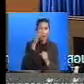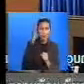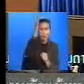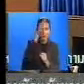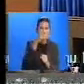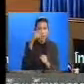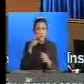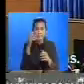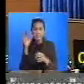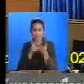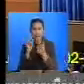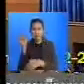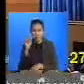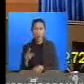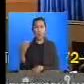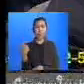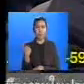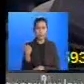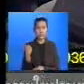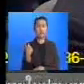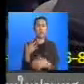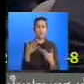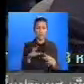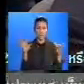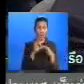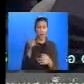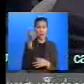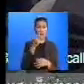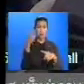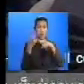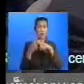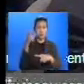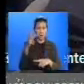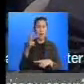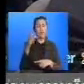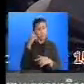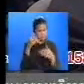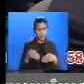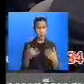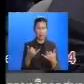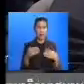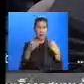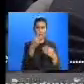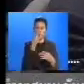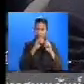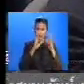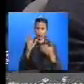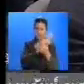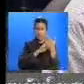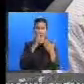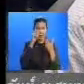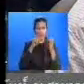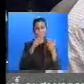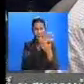อนาคตสำหรับความร่วมมือในกรอบของอาเซียนบุก 3ได้สร้างความมั่นใจในระดับประเทศและภูมิภาคโดยมอบหมายให้